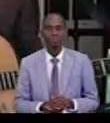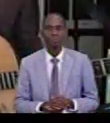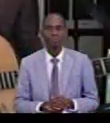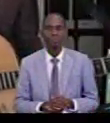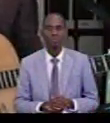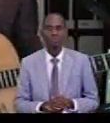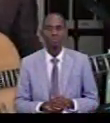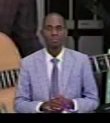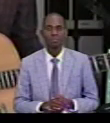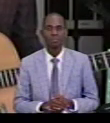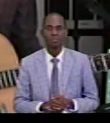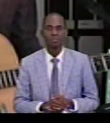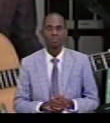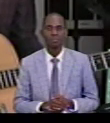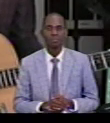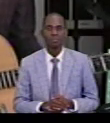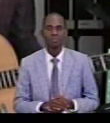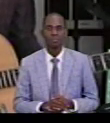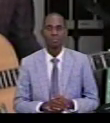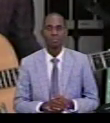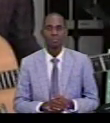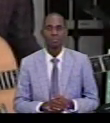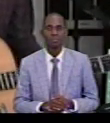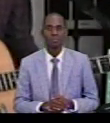les aspects de vos vies en cet instant.